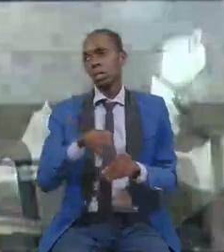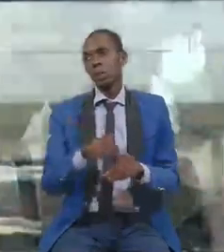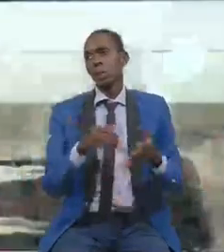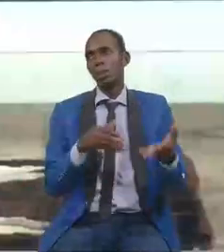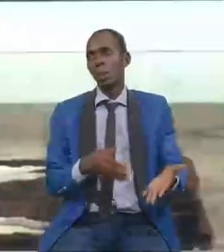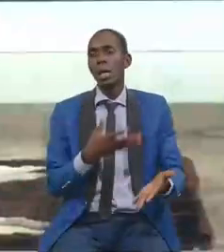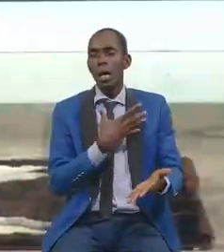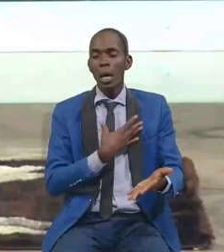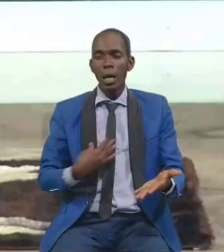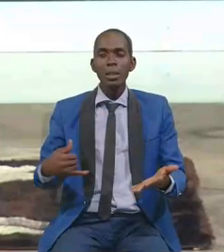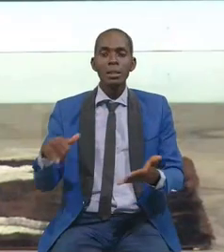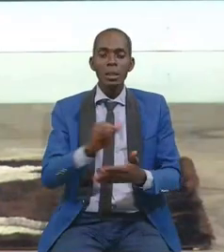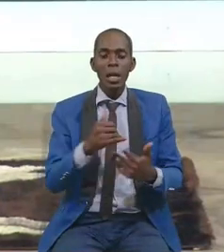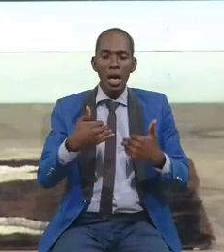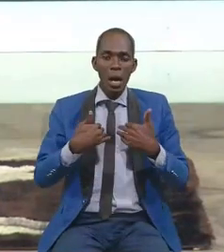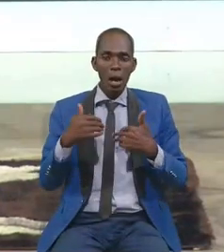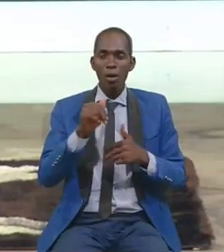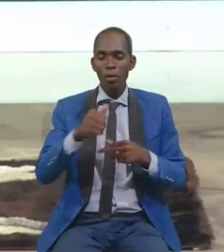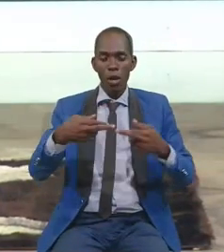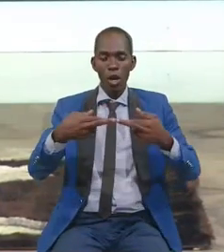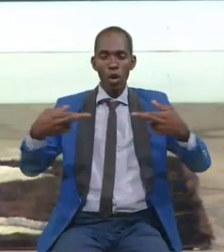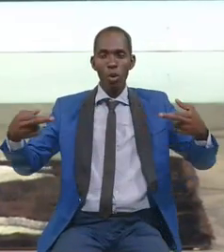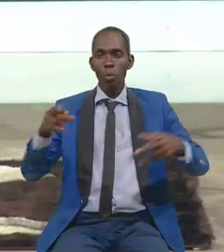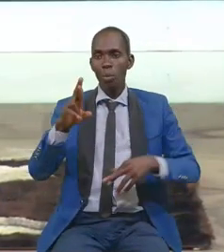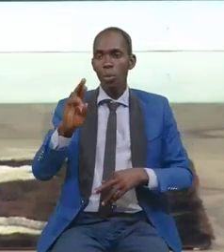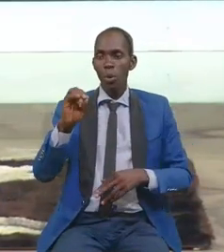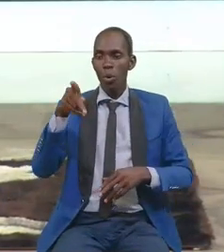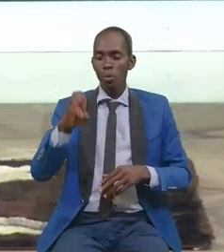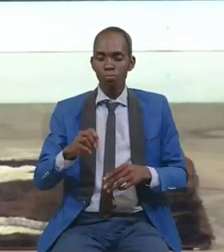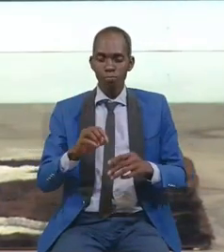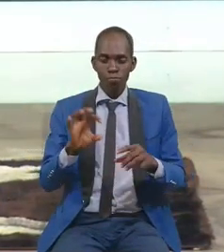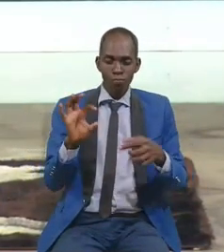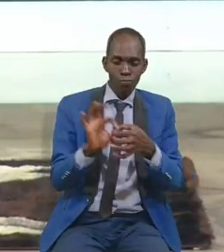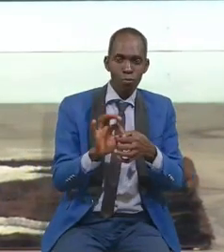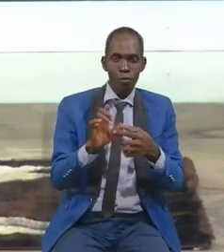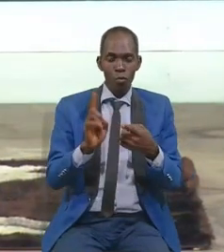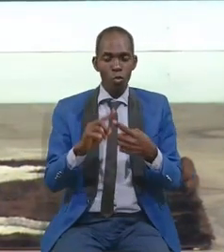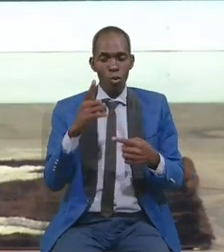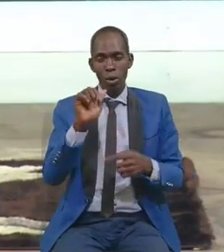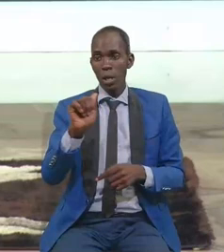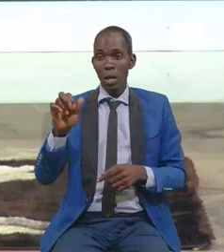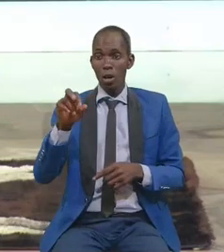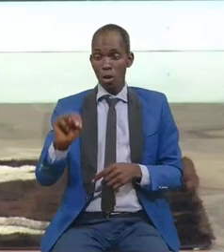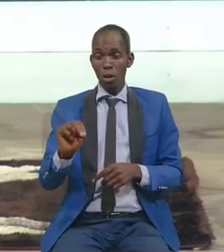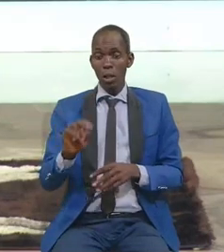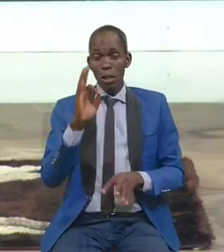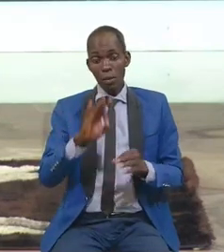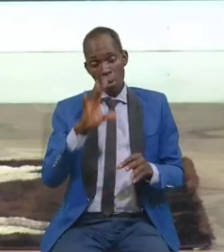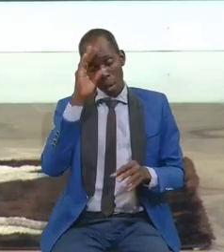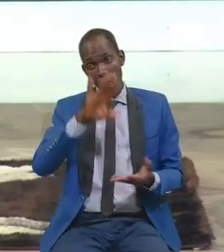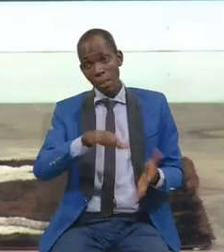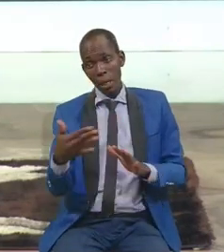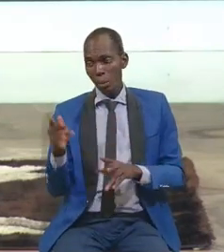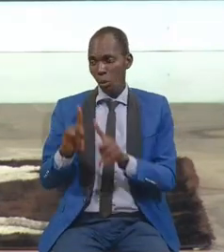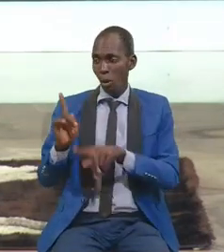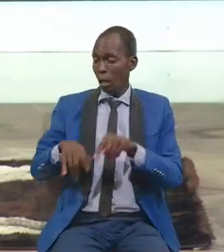corde attachée à son pied, dont ils vont le tirer. Mais maintenant, Christ a ôté toutes les limitations